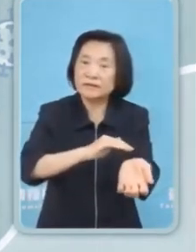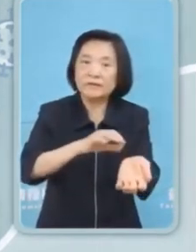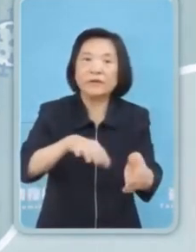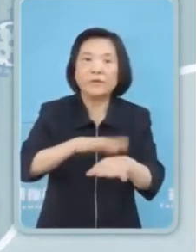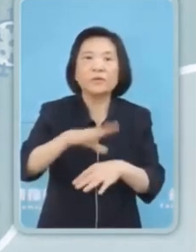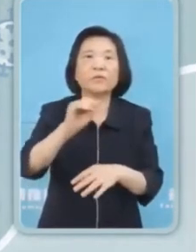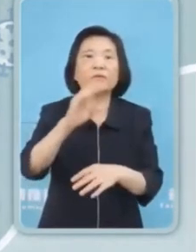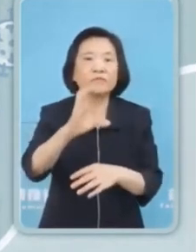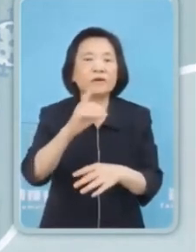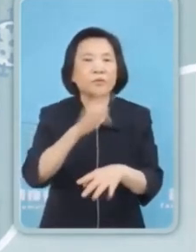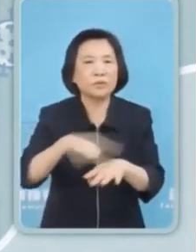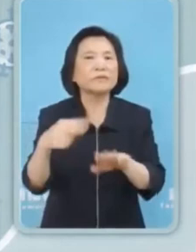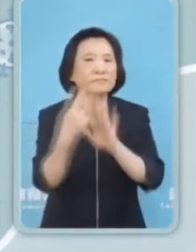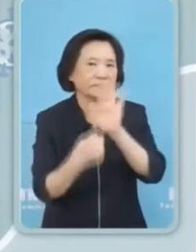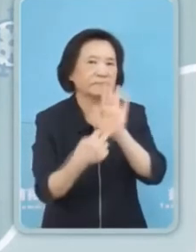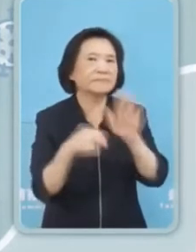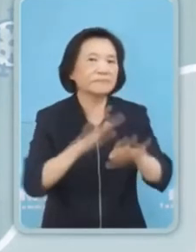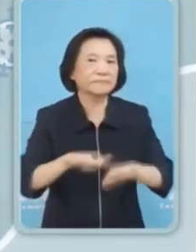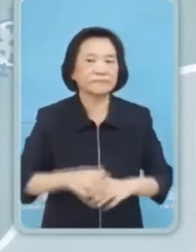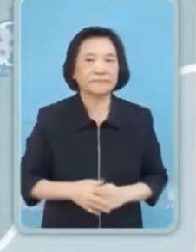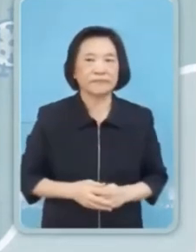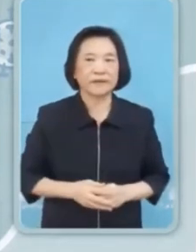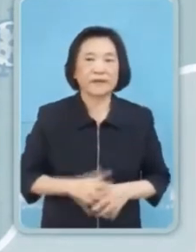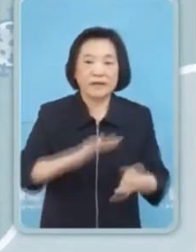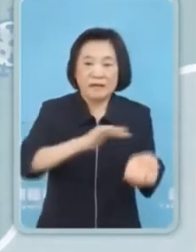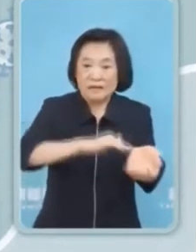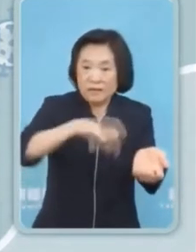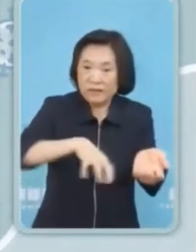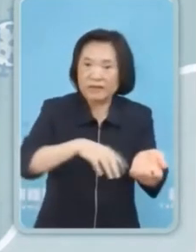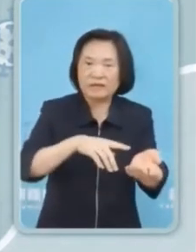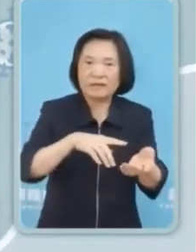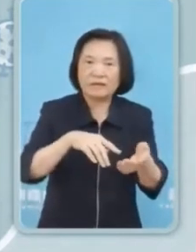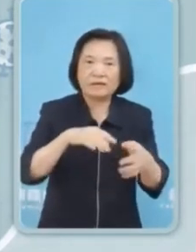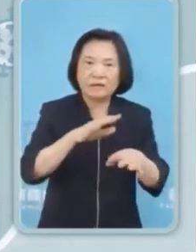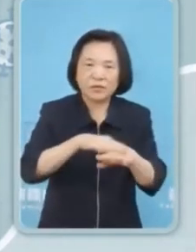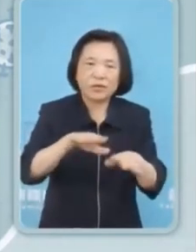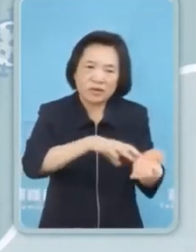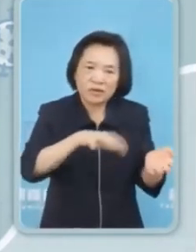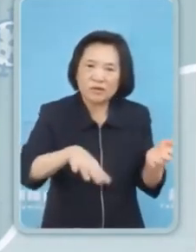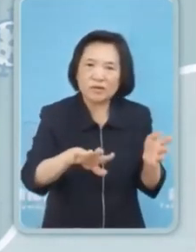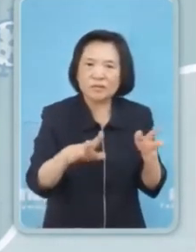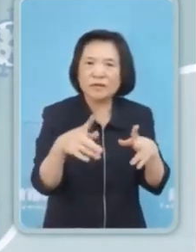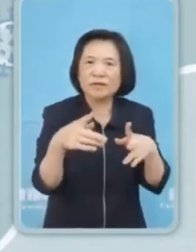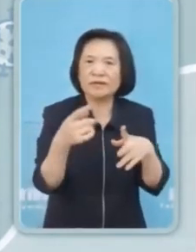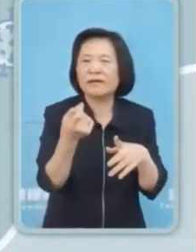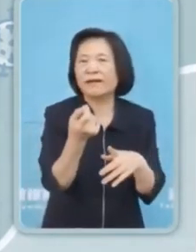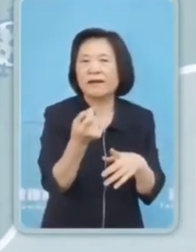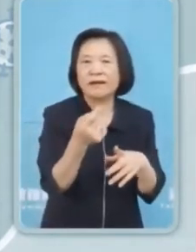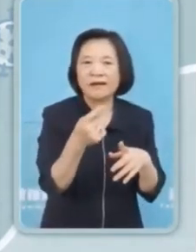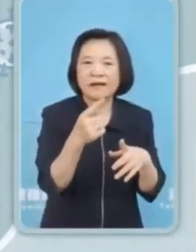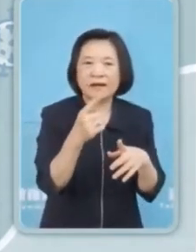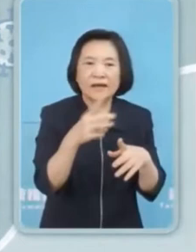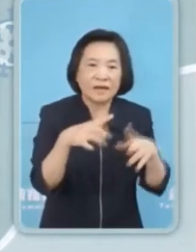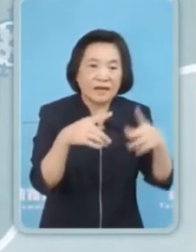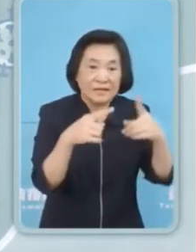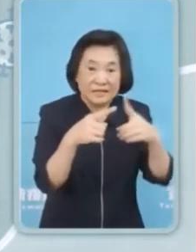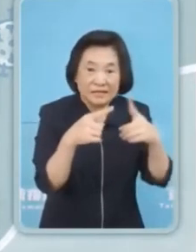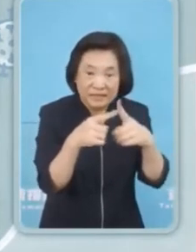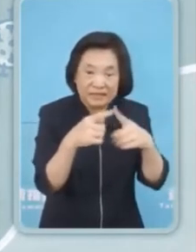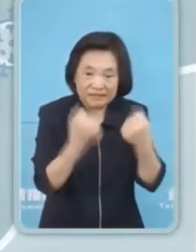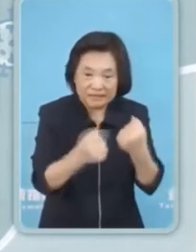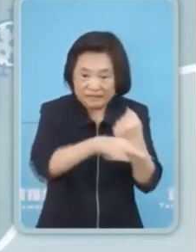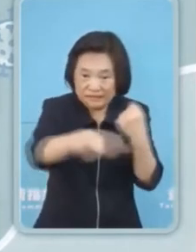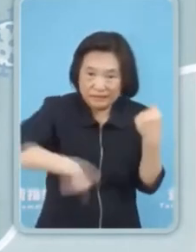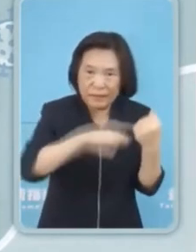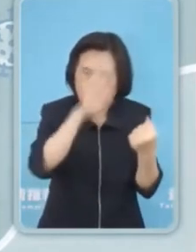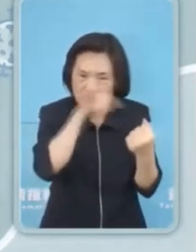万方医院当例子，你知道吗？我们会。因为医院毕竟是少数几家的哈，所以很容易密集，你知道哈，去